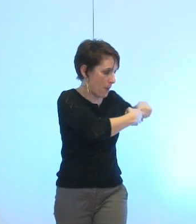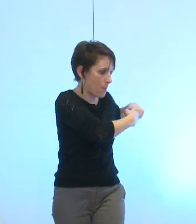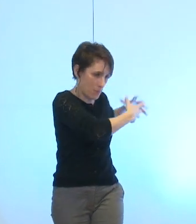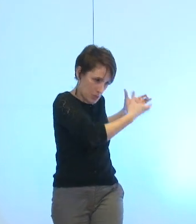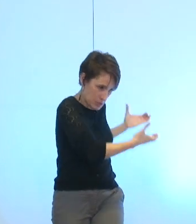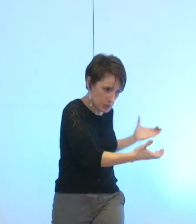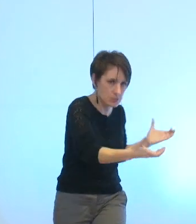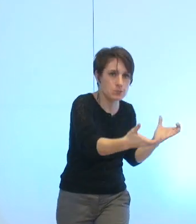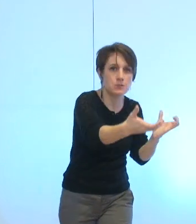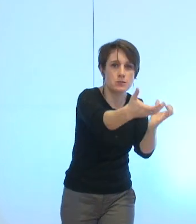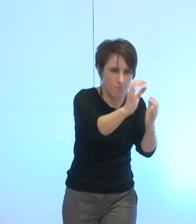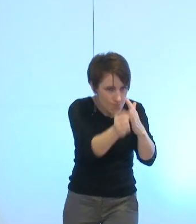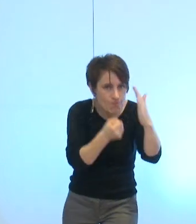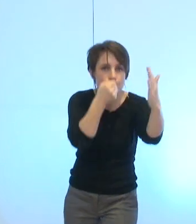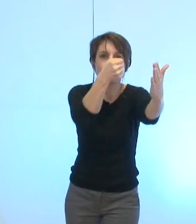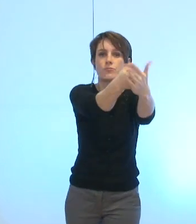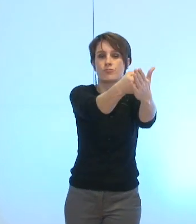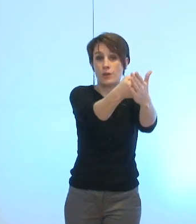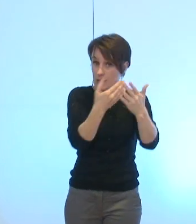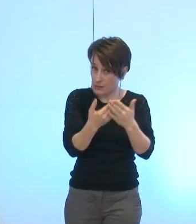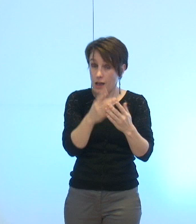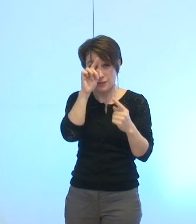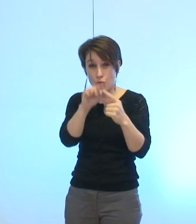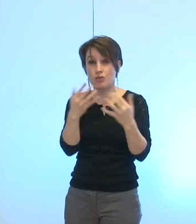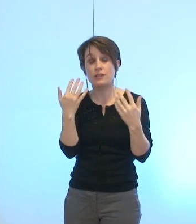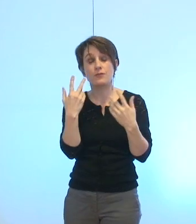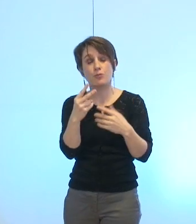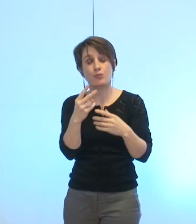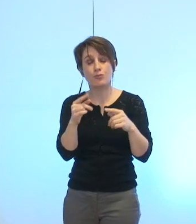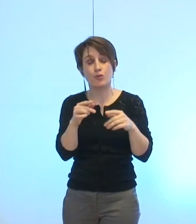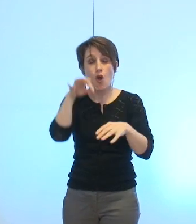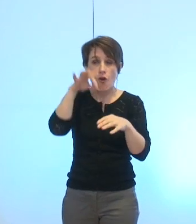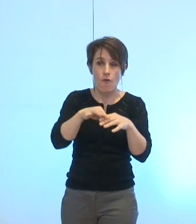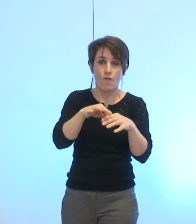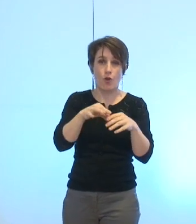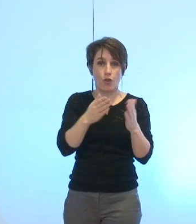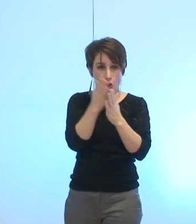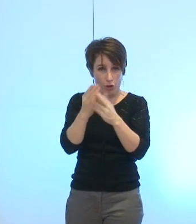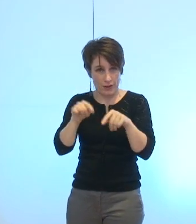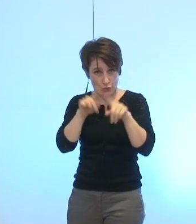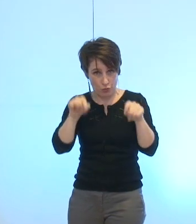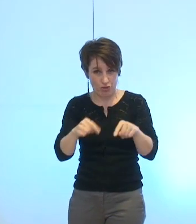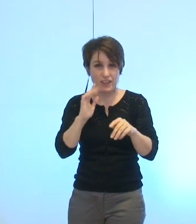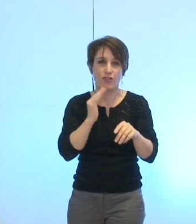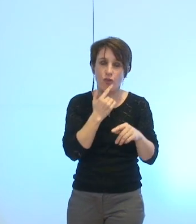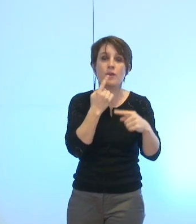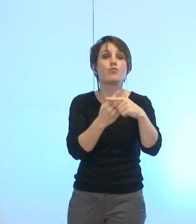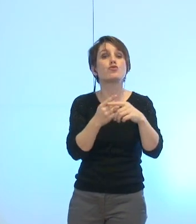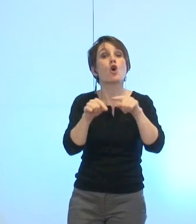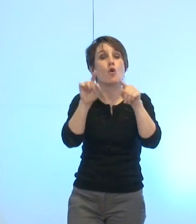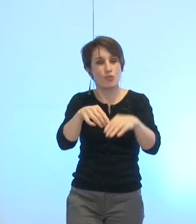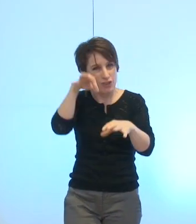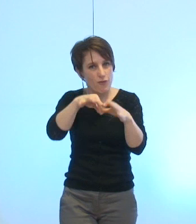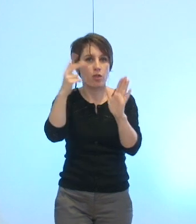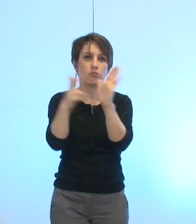sera tout l'objet du débat d'orientation budgétaire de janvier et du vote du budget de février je vous propose